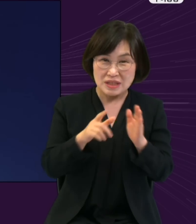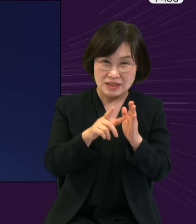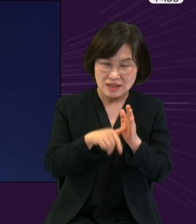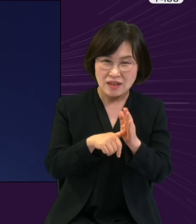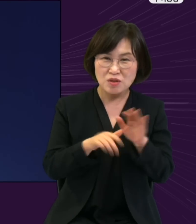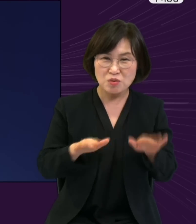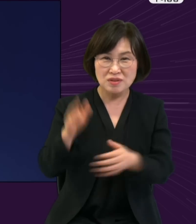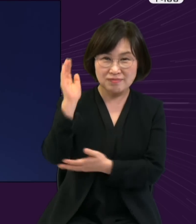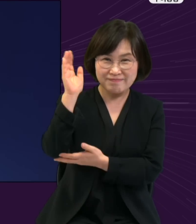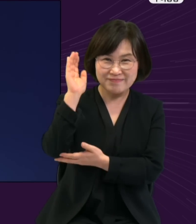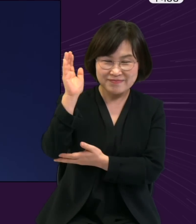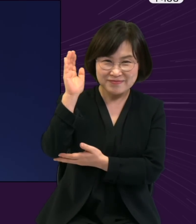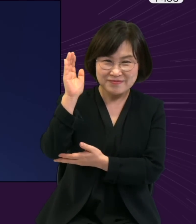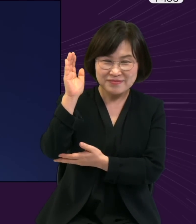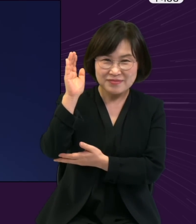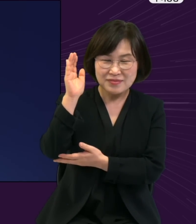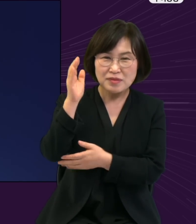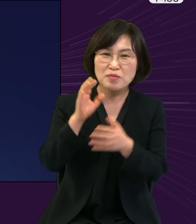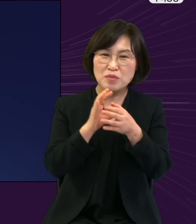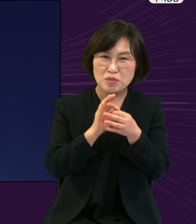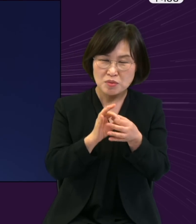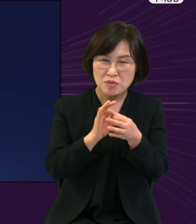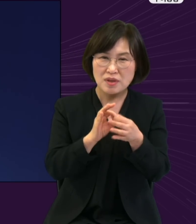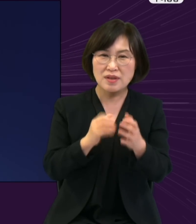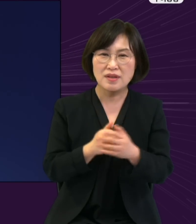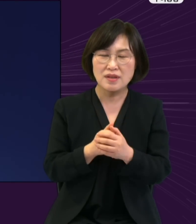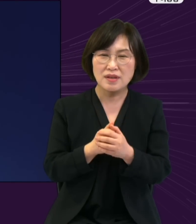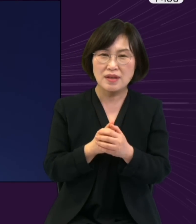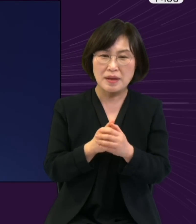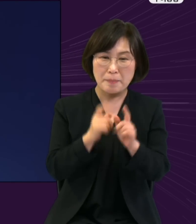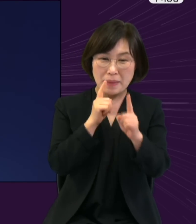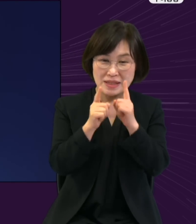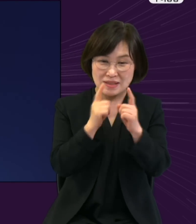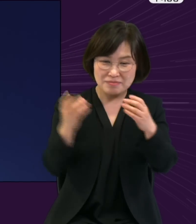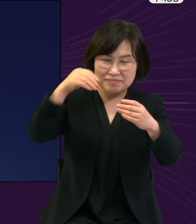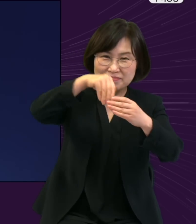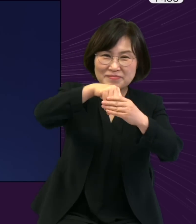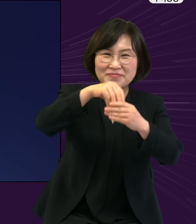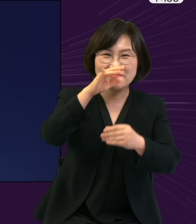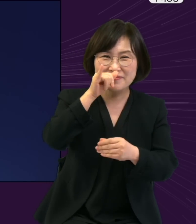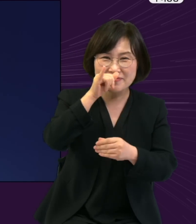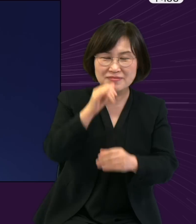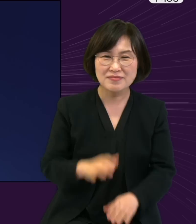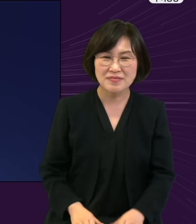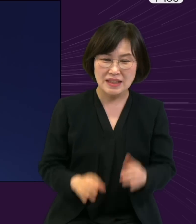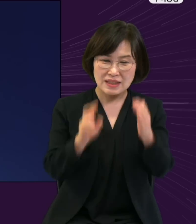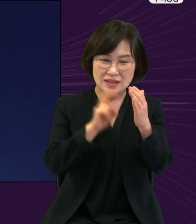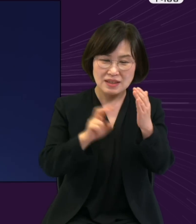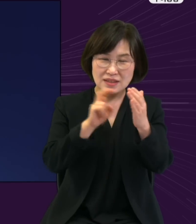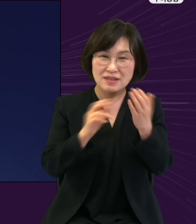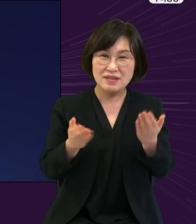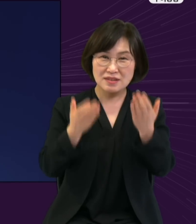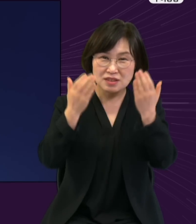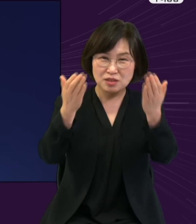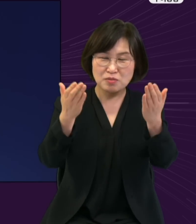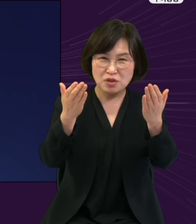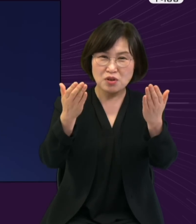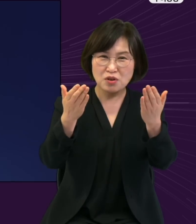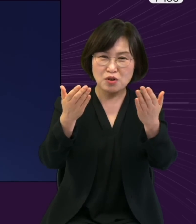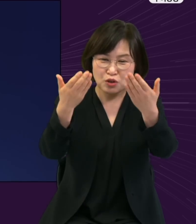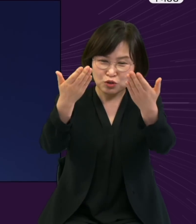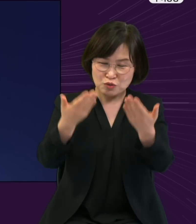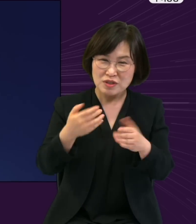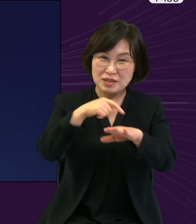통해서 주신 그 말씀이 다 담겨져 있습니다. 이 찬양하면서 오늘 주신 말씀들을 다시 한번